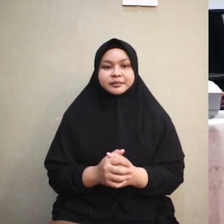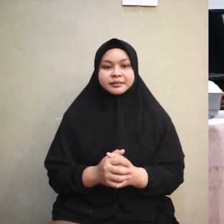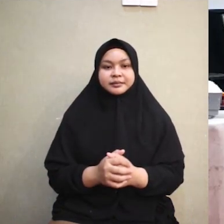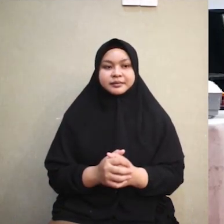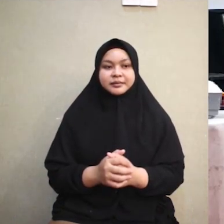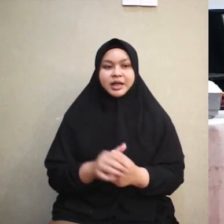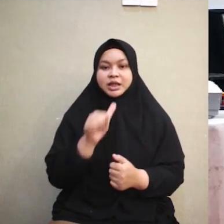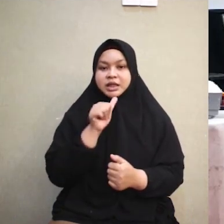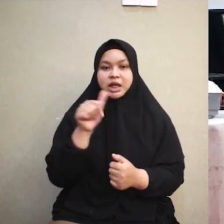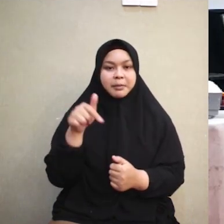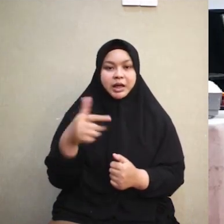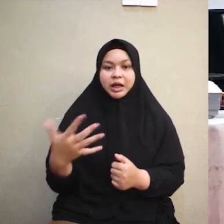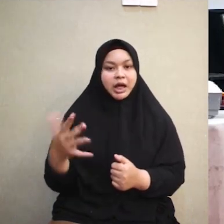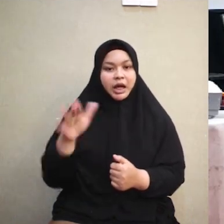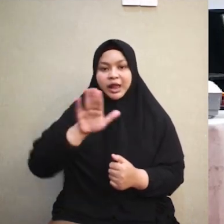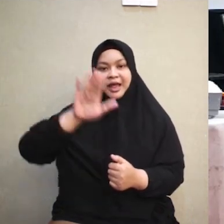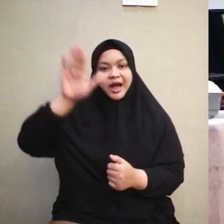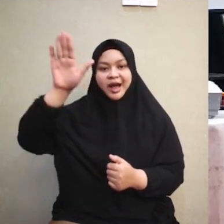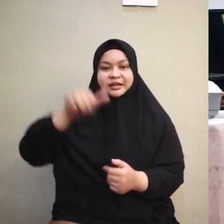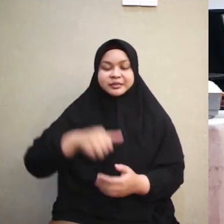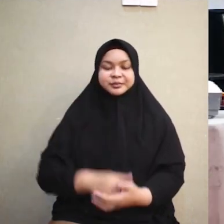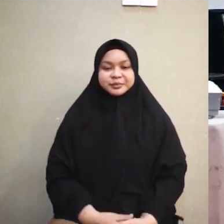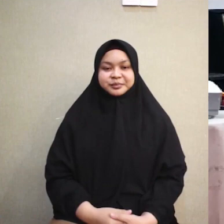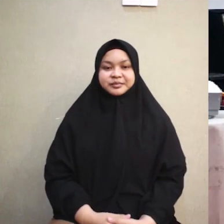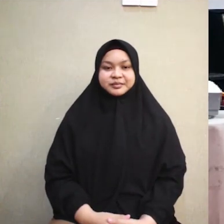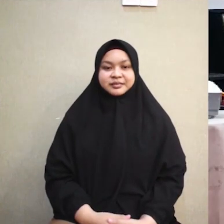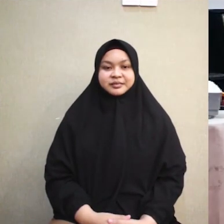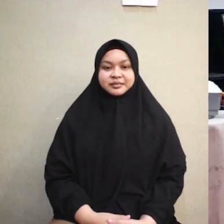ini angkat tangan